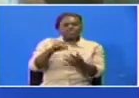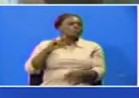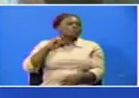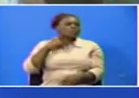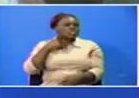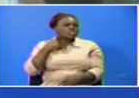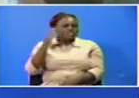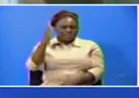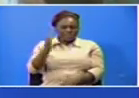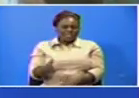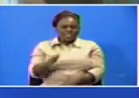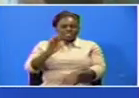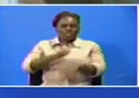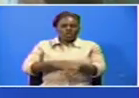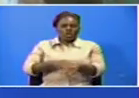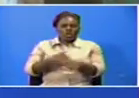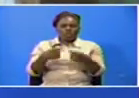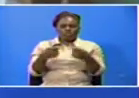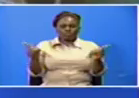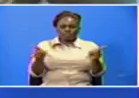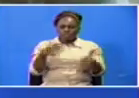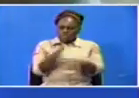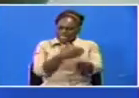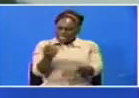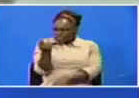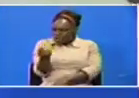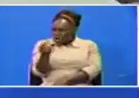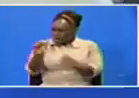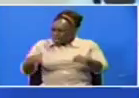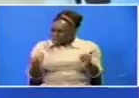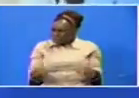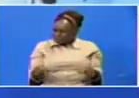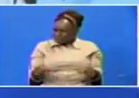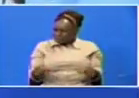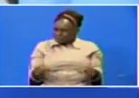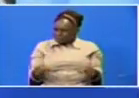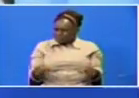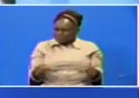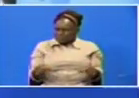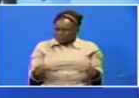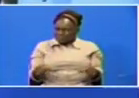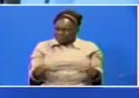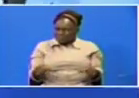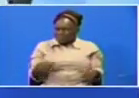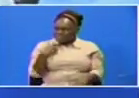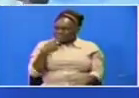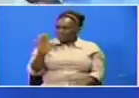Tuko moja kwa moja hewani KTN, unaweza kutuimbia kibao kimoja tu. Basi mwambie